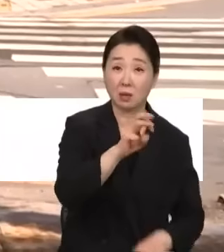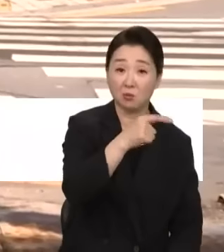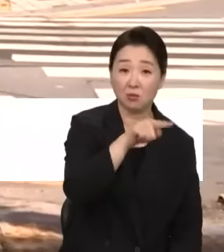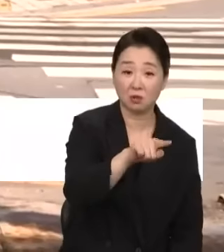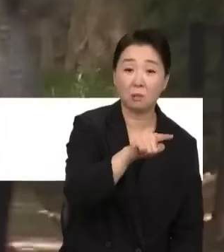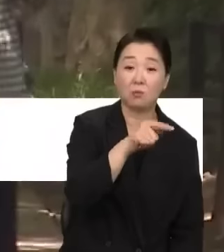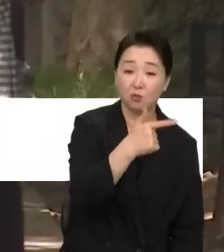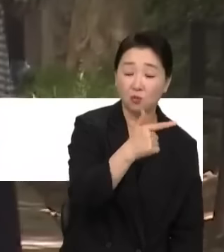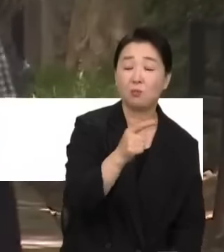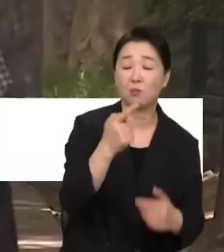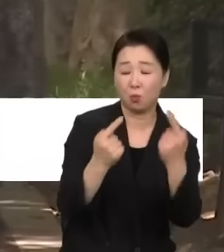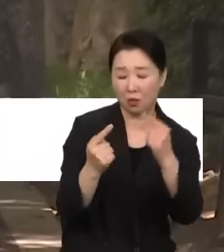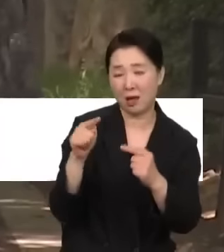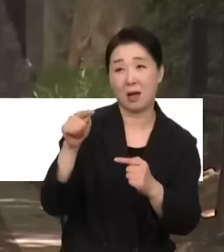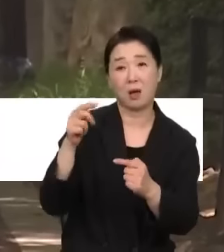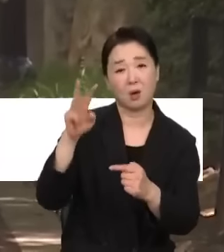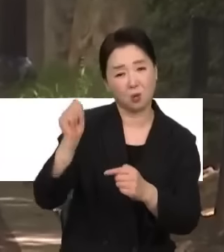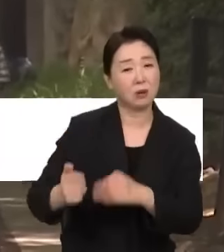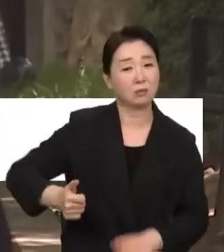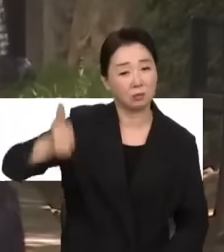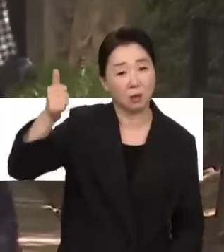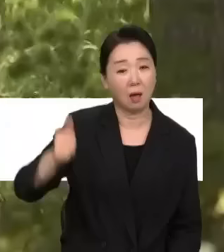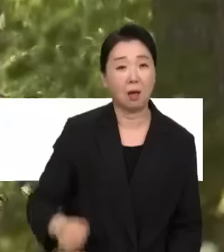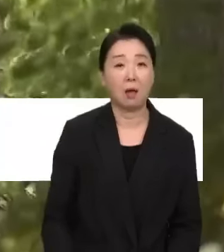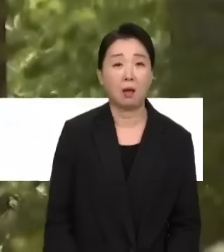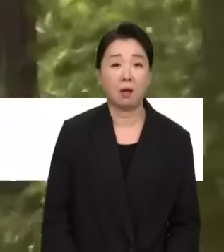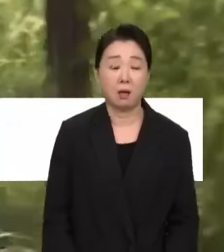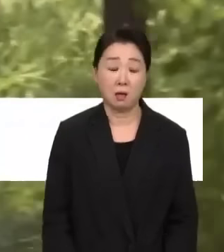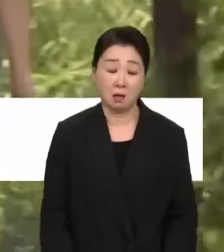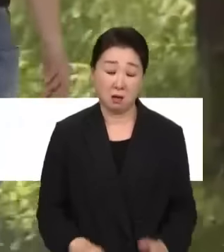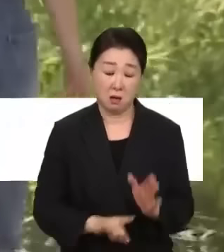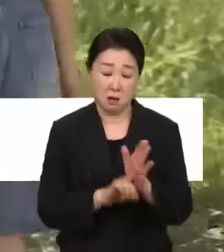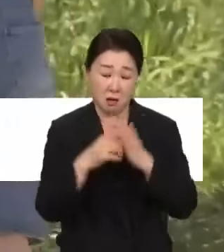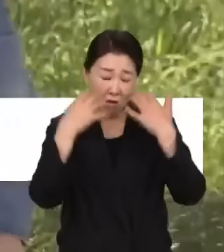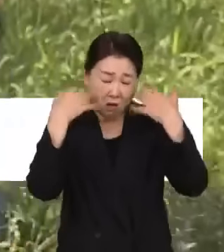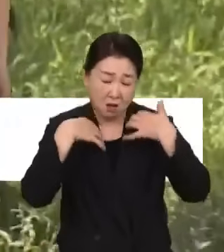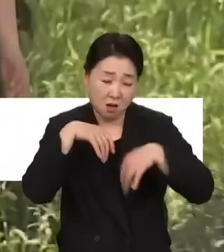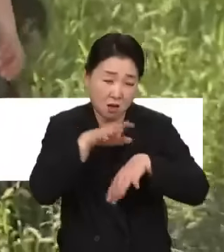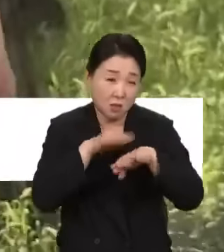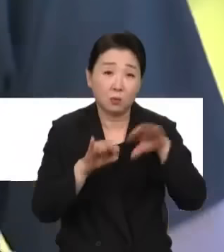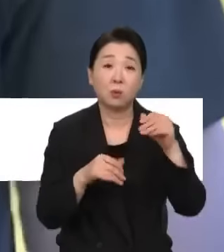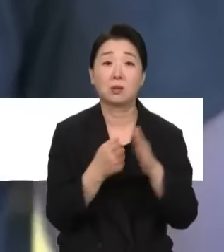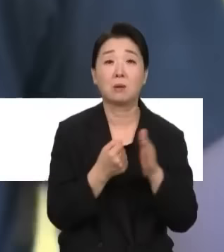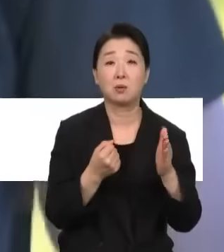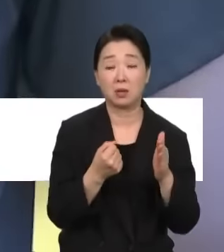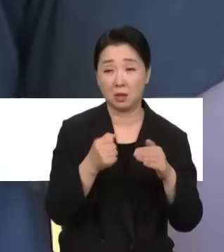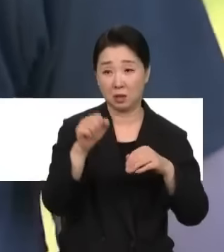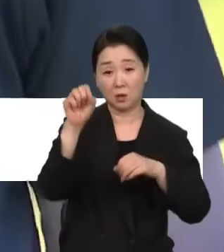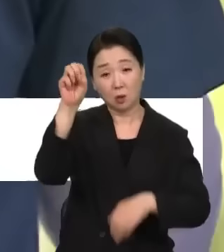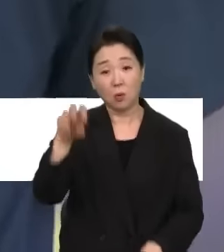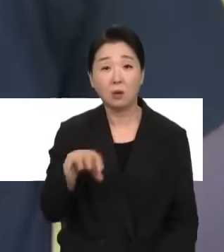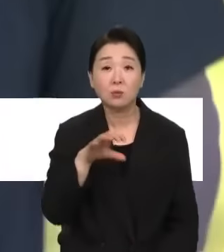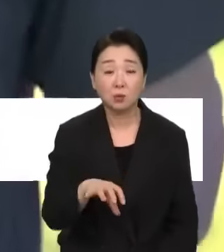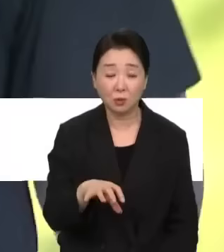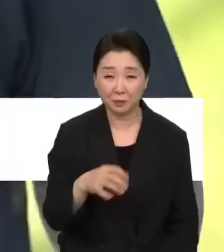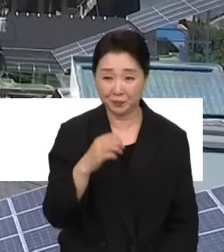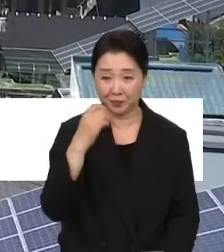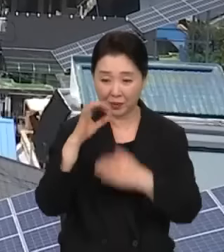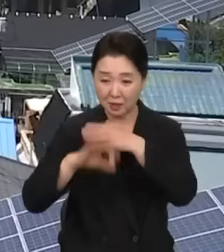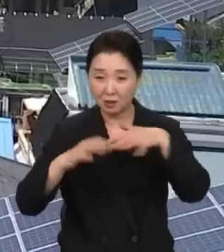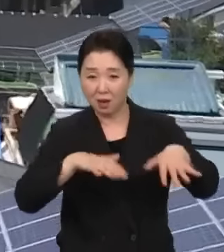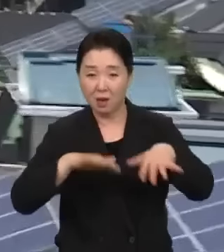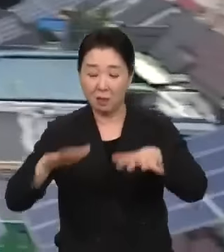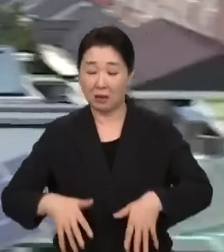35.6도보다 높았습니다. 기온이 같을 때 체감 온도가 오르는 건 습도 탓입니다. 광주에는 서해안에서 고온 다습한